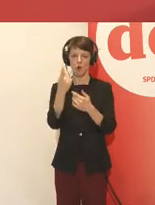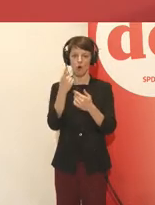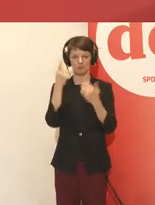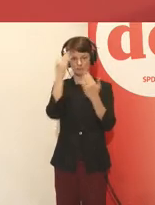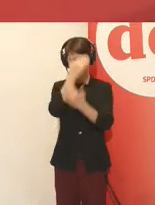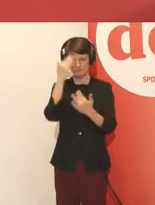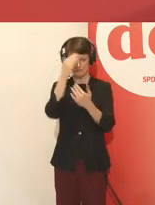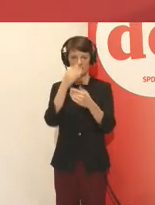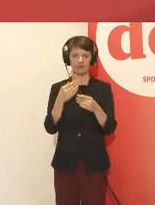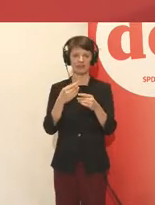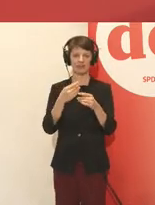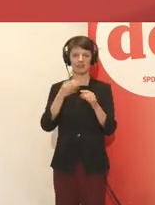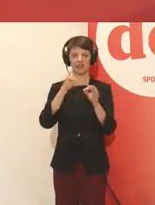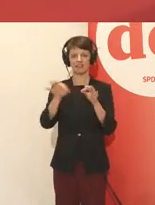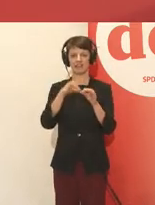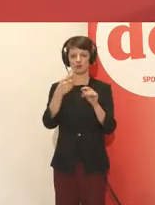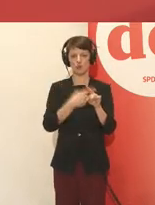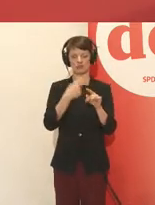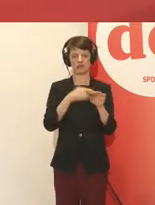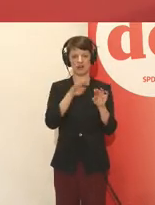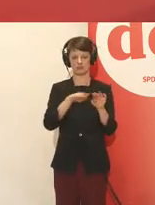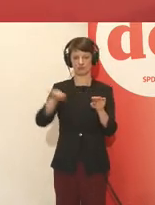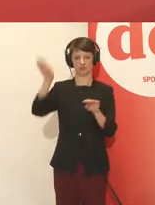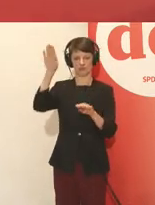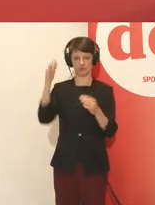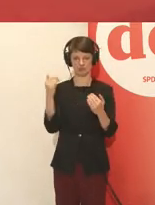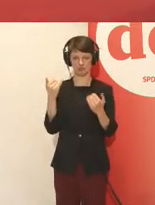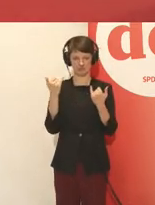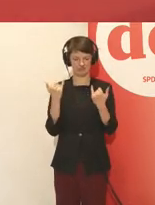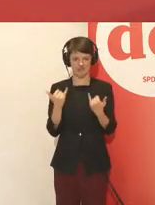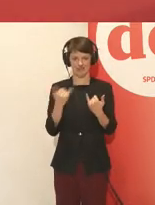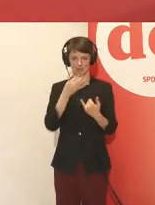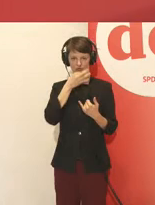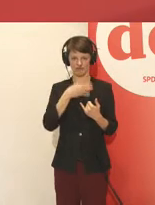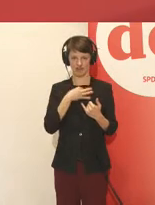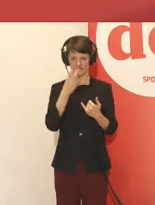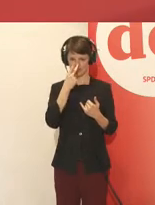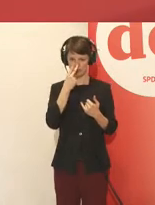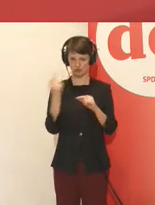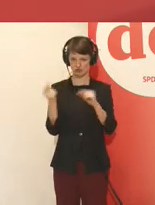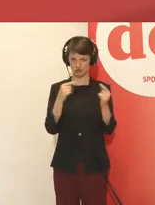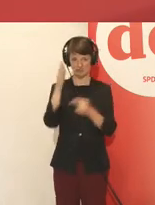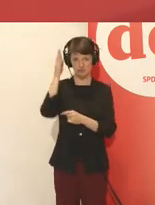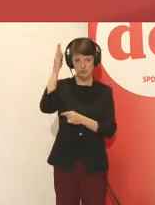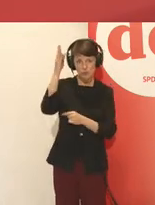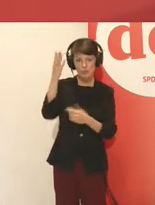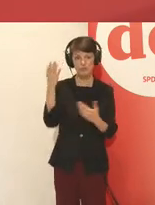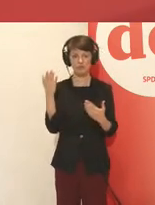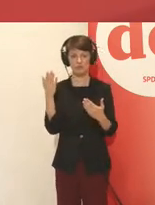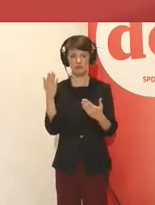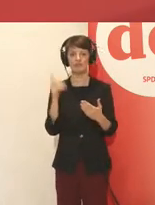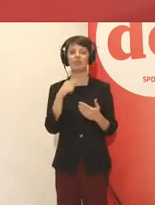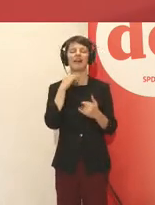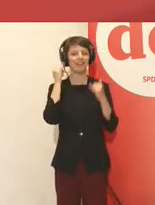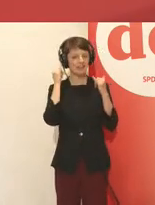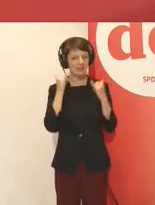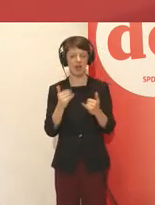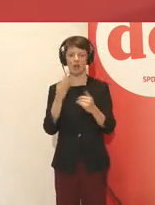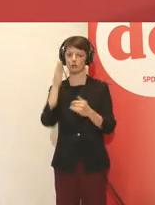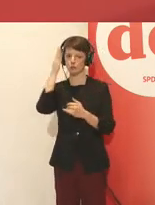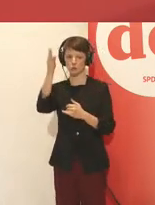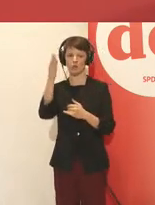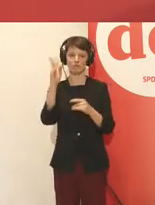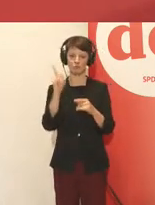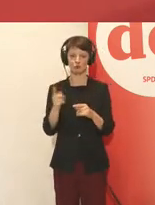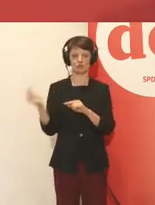infektionszahlen und da stellt sich die frage wie ist das eigentlich diskutiert man dann über zukunft wir sagen ja auf jeden fall